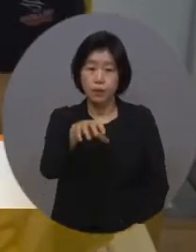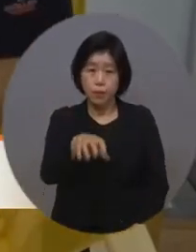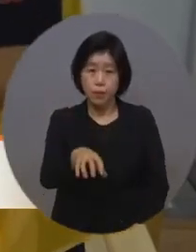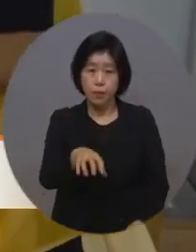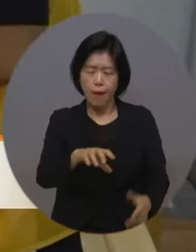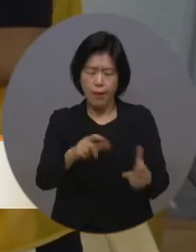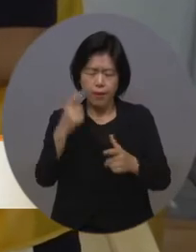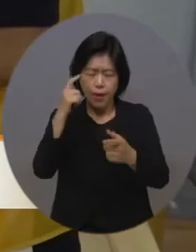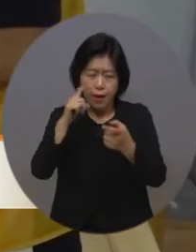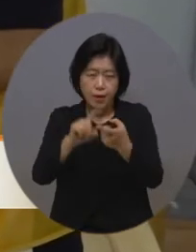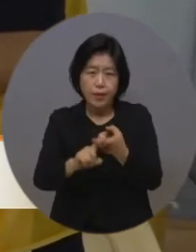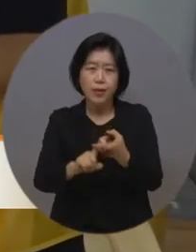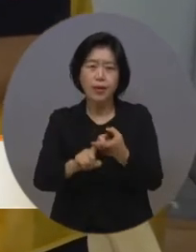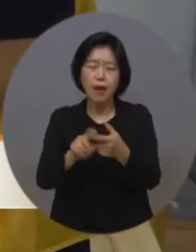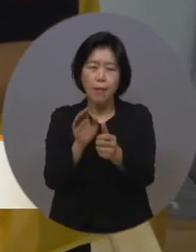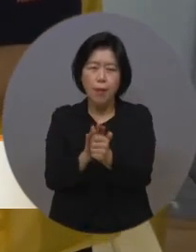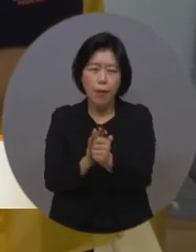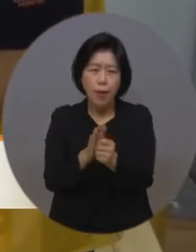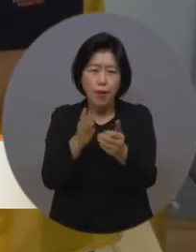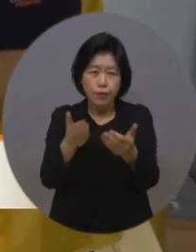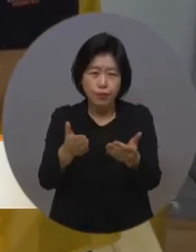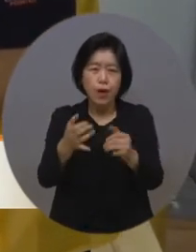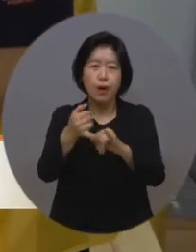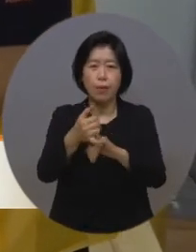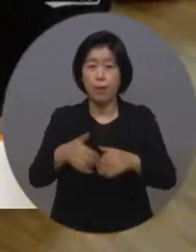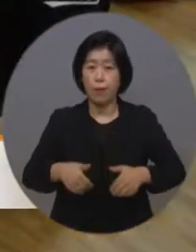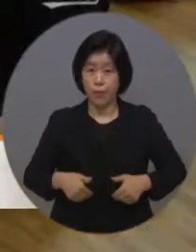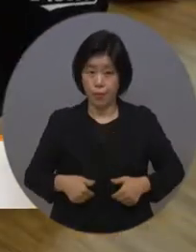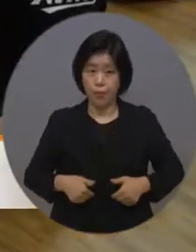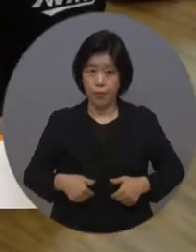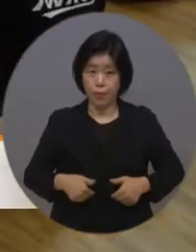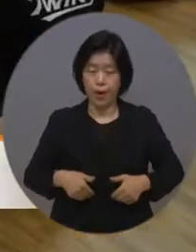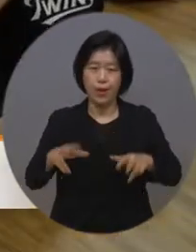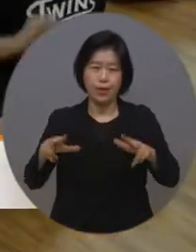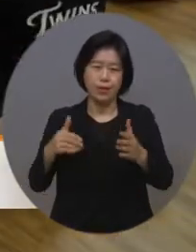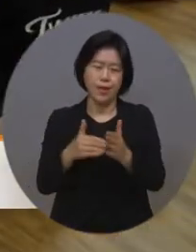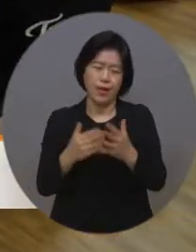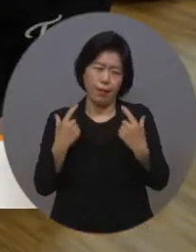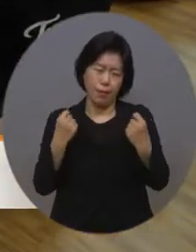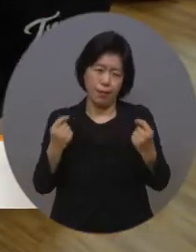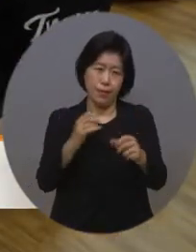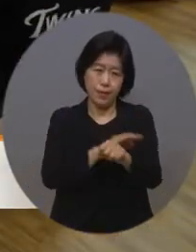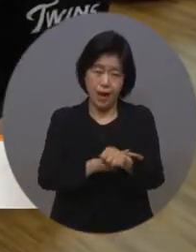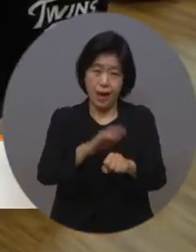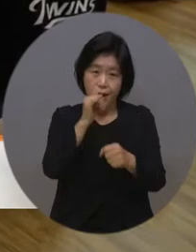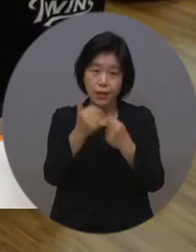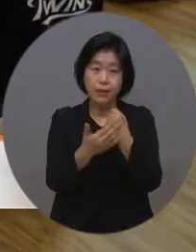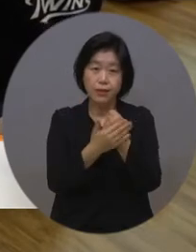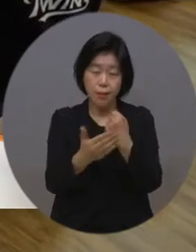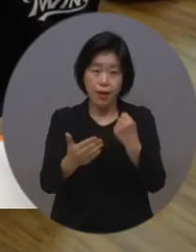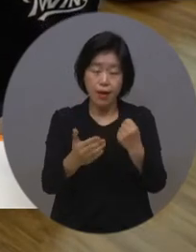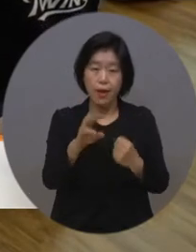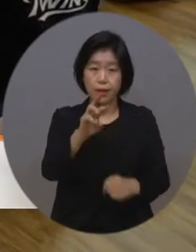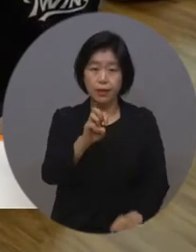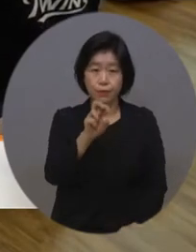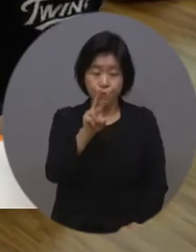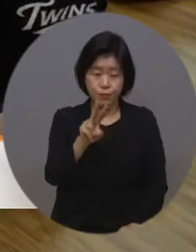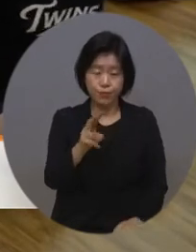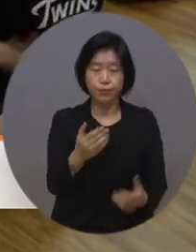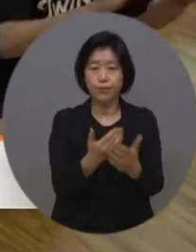배려가 든든한 안전망 울타리 역할을 해주는 덕분에 32명의 발달 장애인이 안전하게